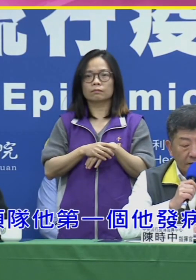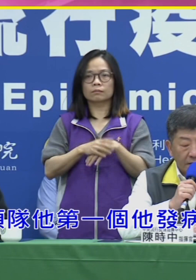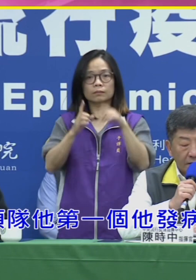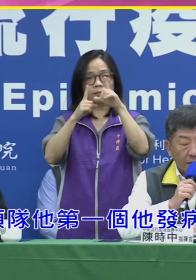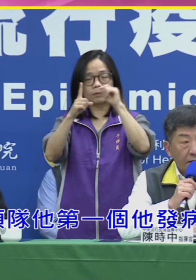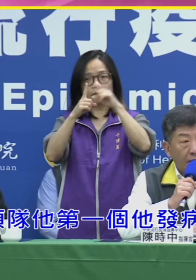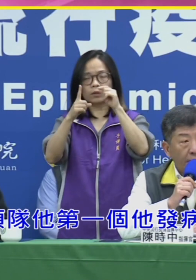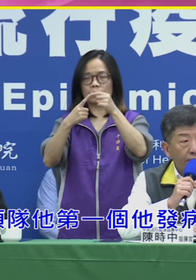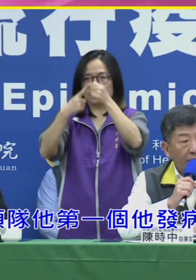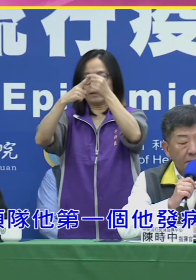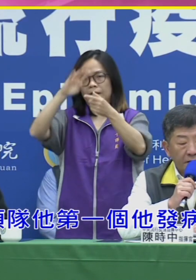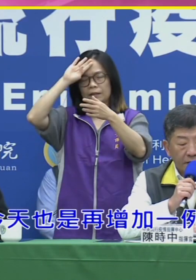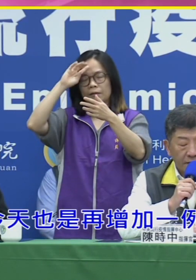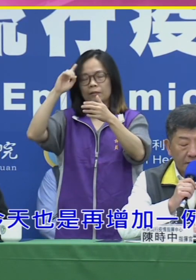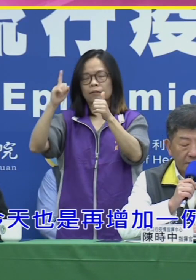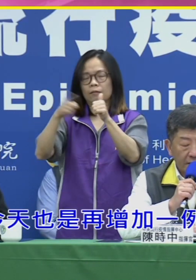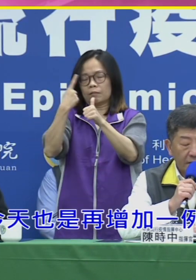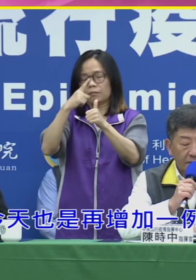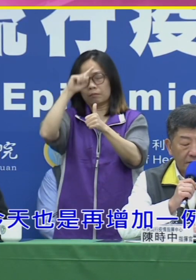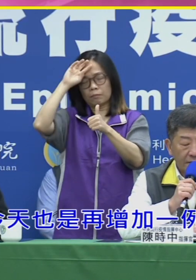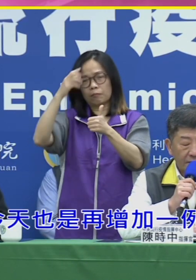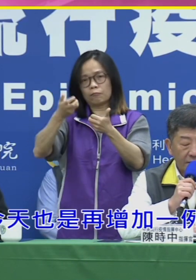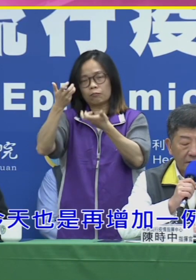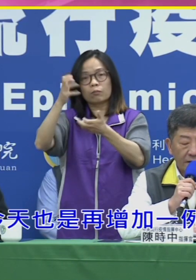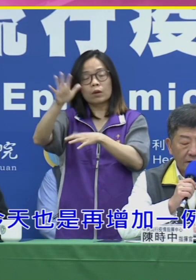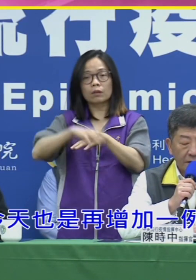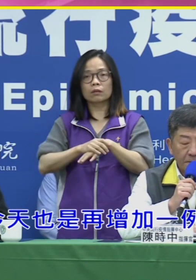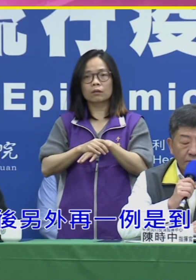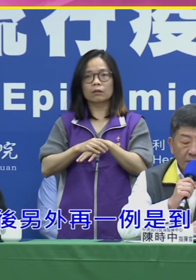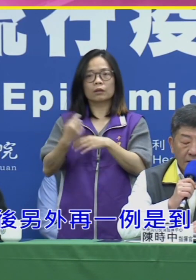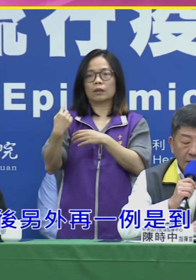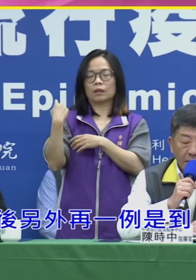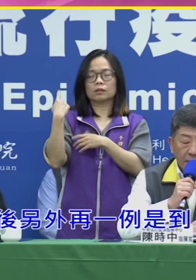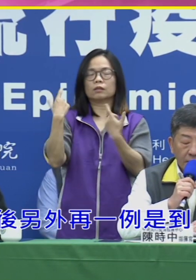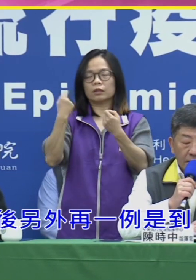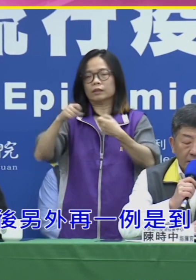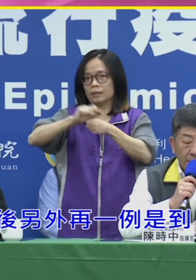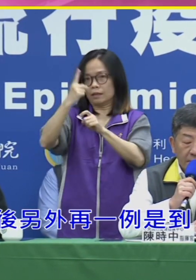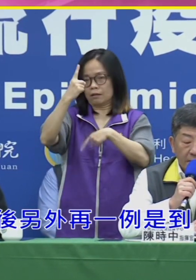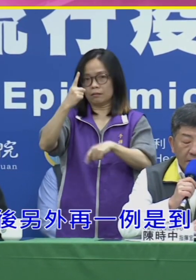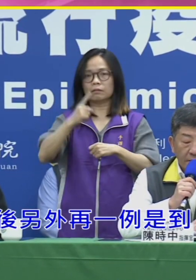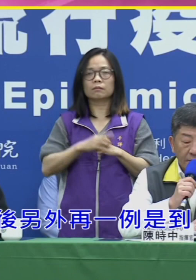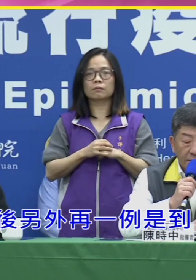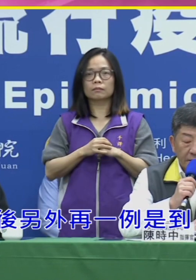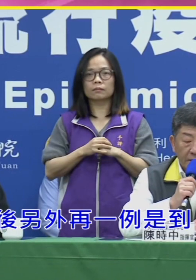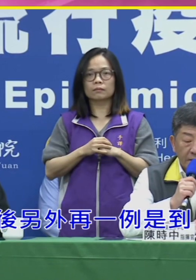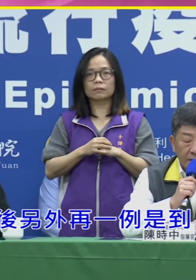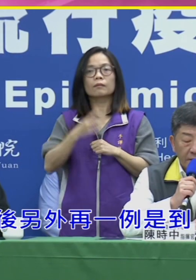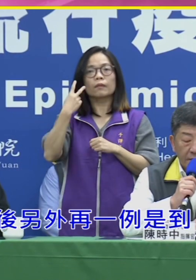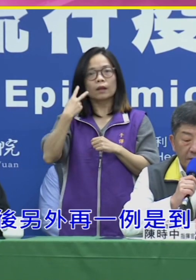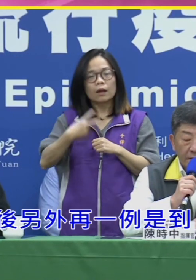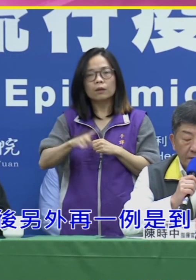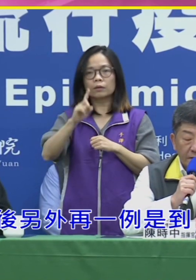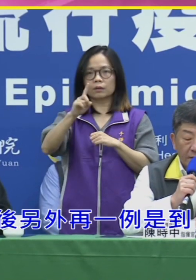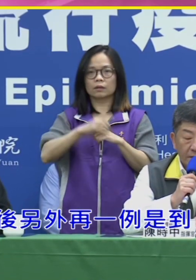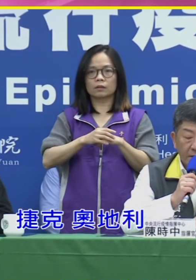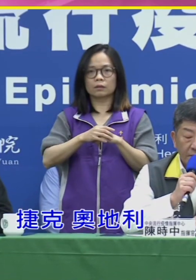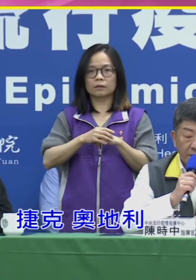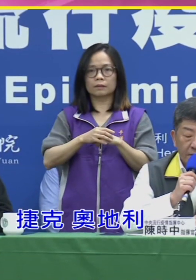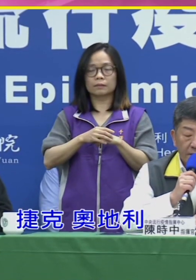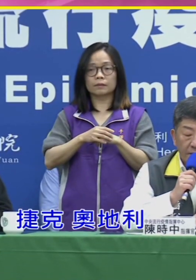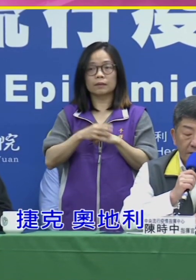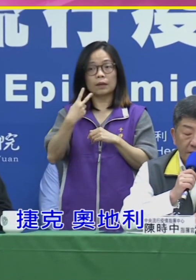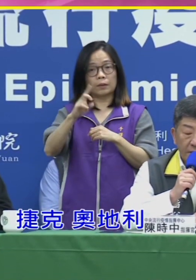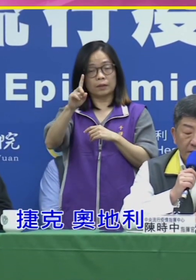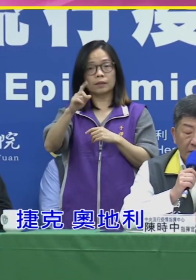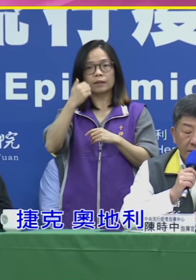开始改弦易张啊，就是我们的这个防疫政策是不是要像之前一样防得那么严？我相信政府其实有在改哦，因为之